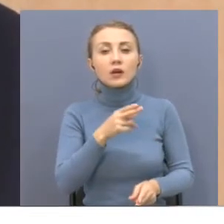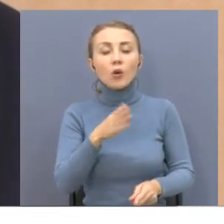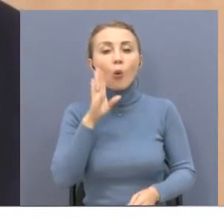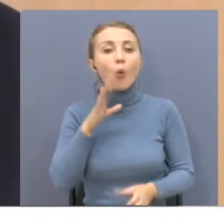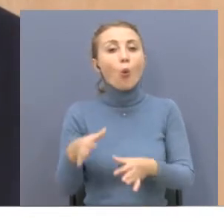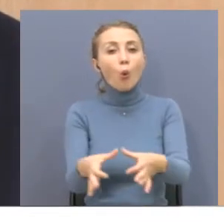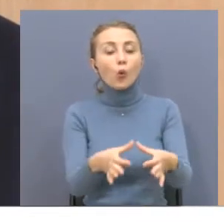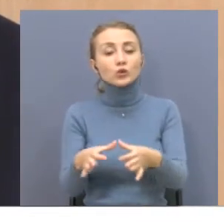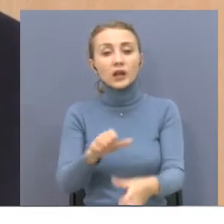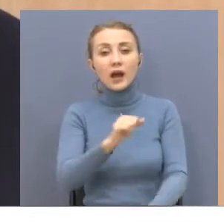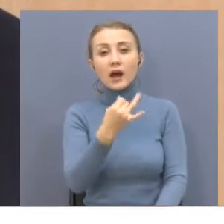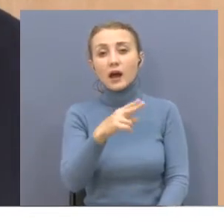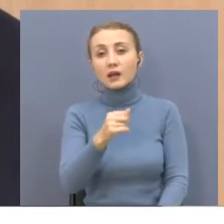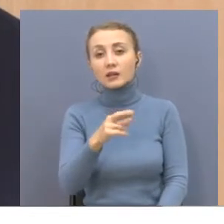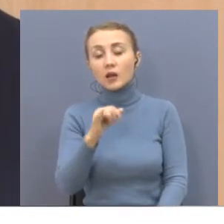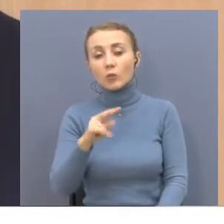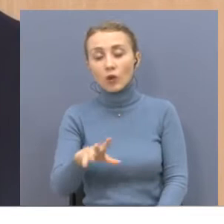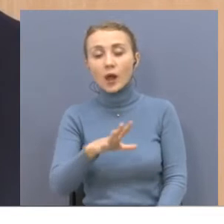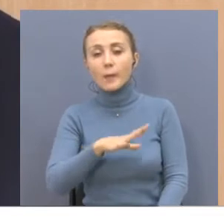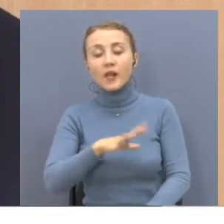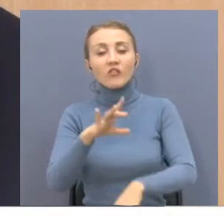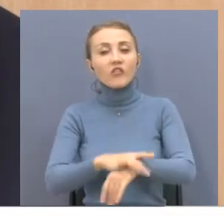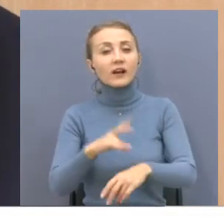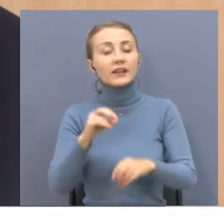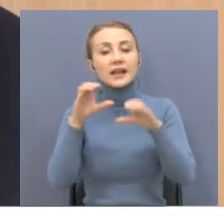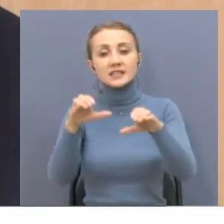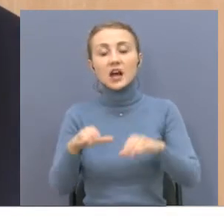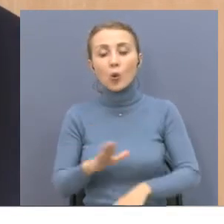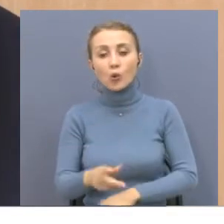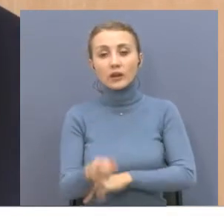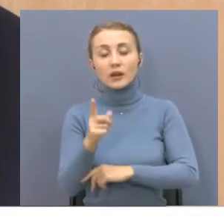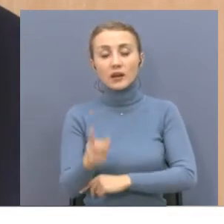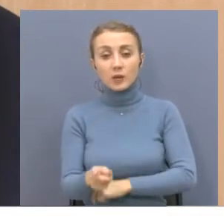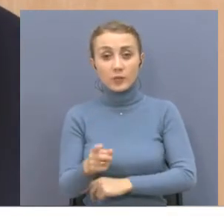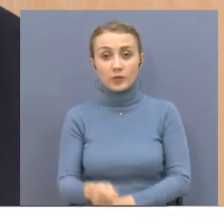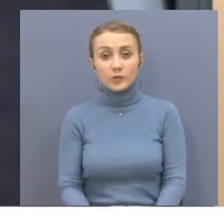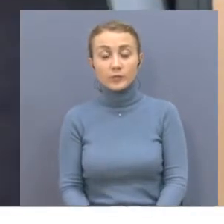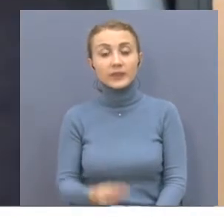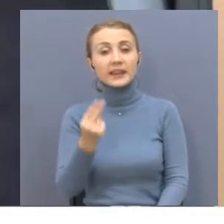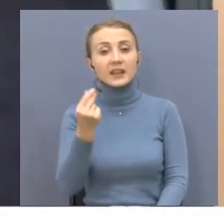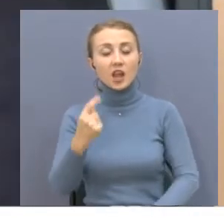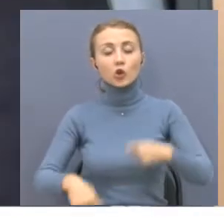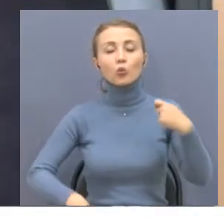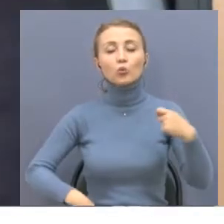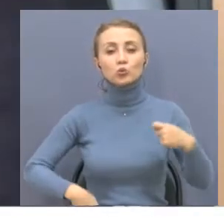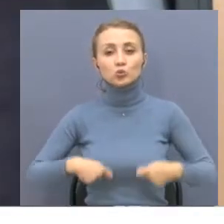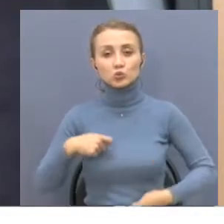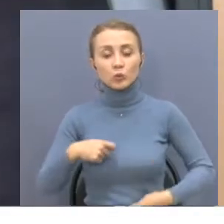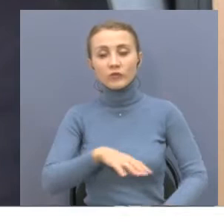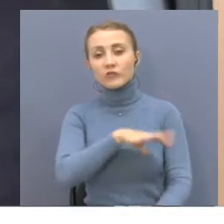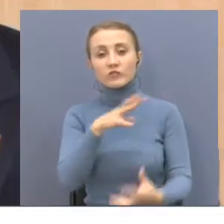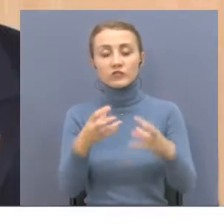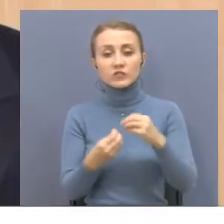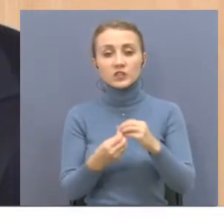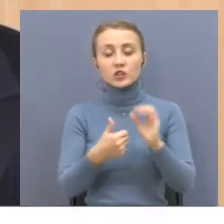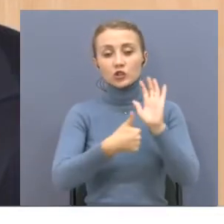Заңсыз балық аулаудан келген залал 627 мың тенге. Бұл іс бойынша материалдар Зеренді аудандық полиция бөліміне жіберілді. Әкімшілік құқық